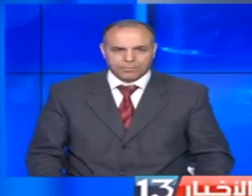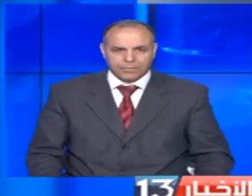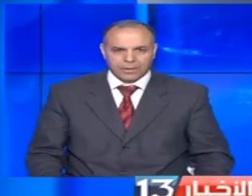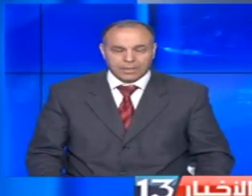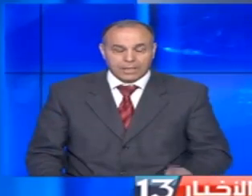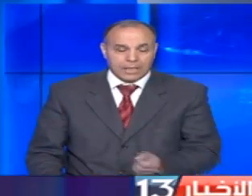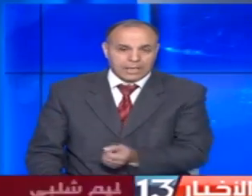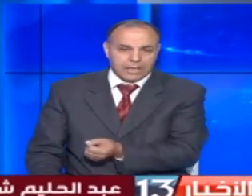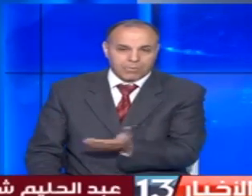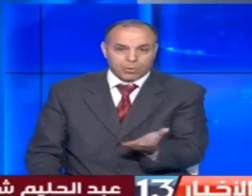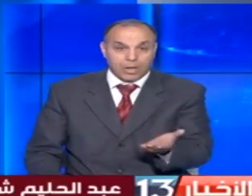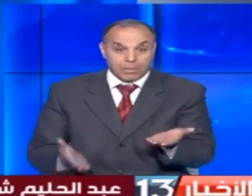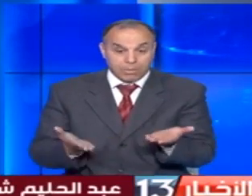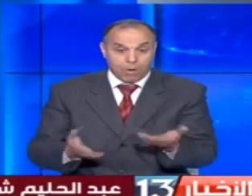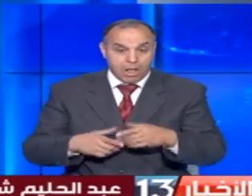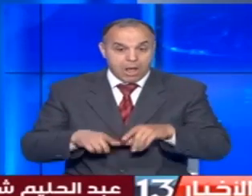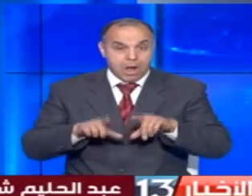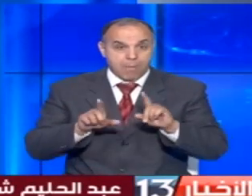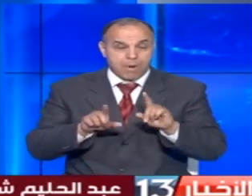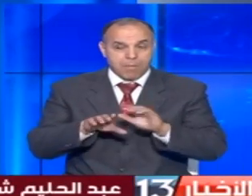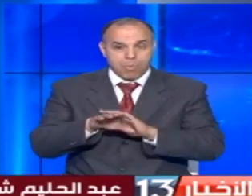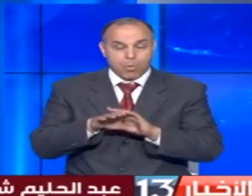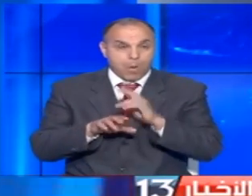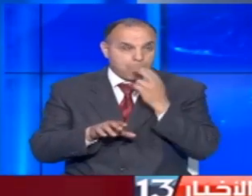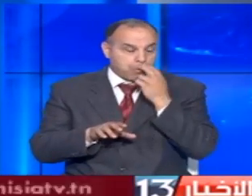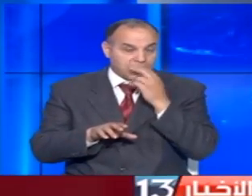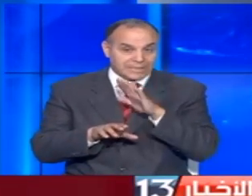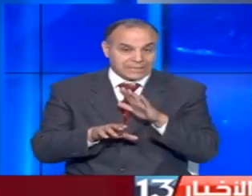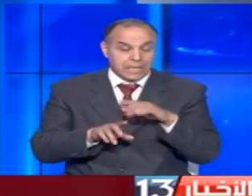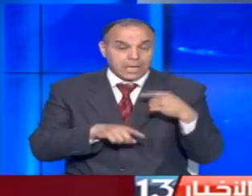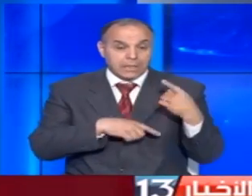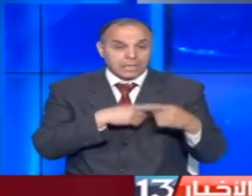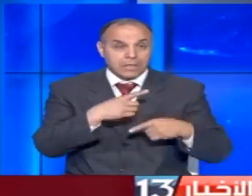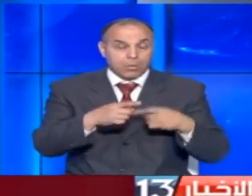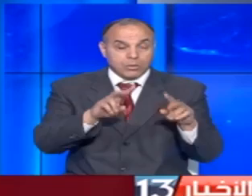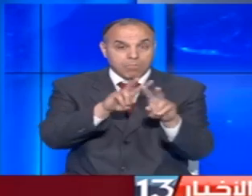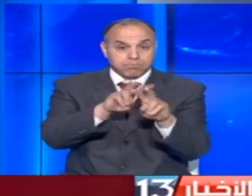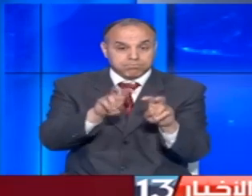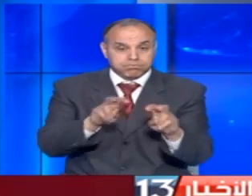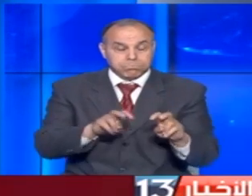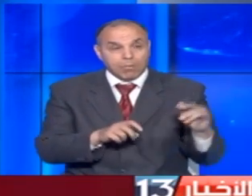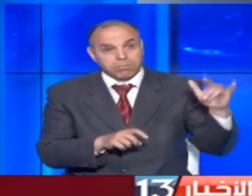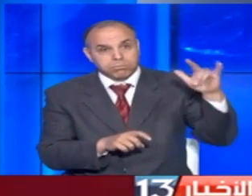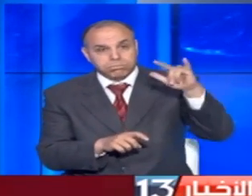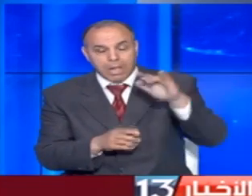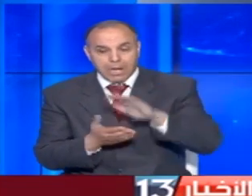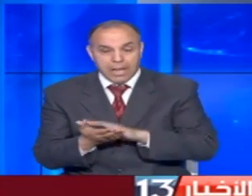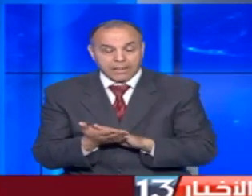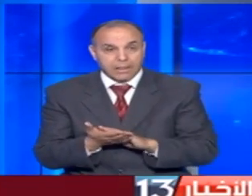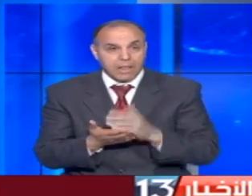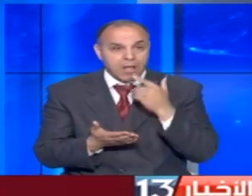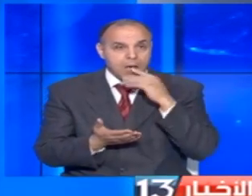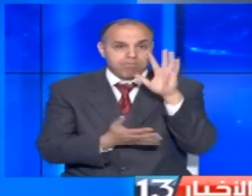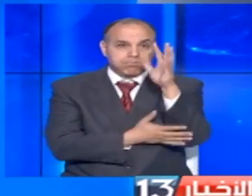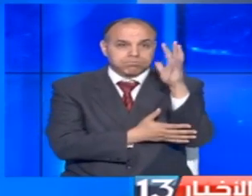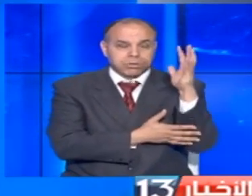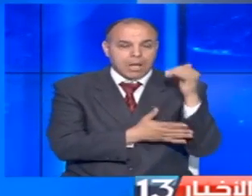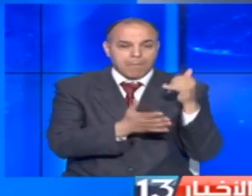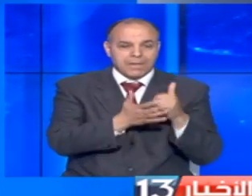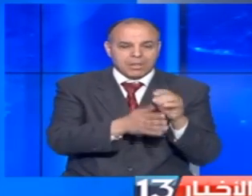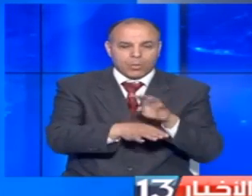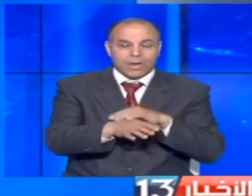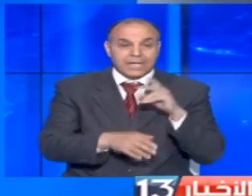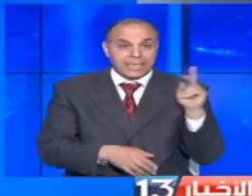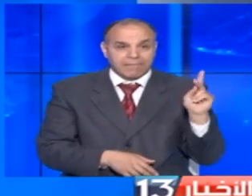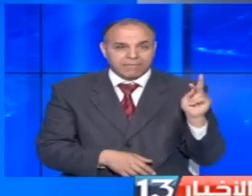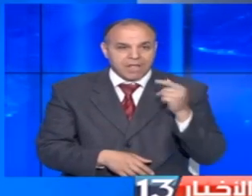للتلقيح نستهل النشره بالشان الامني تتواصل عمليات تمشيط جويه وبريه بغابات سركون من ولايه